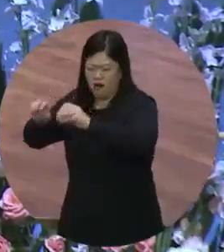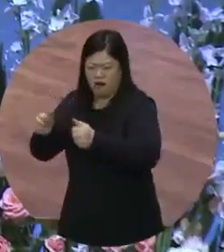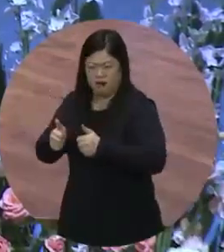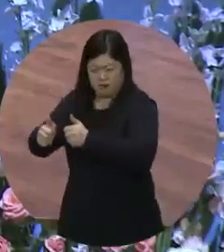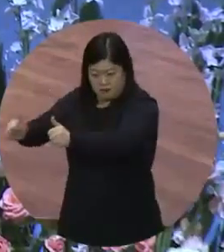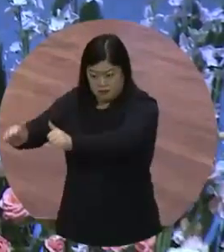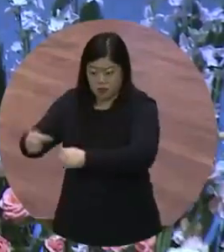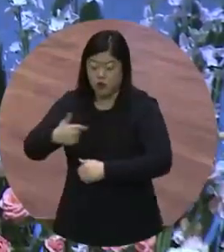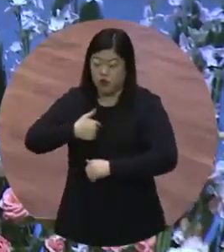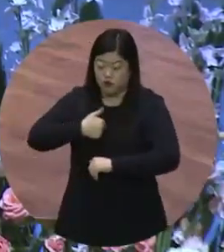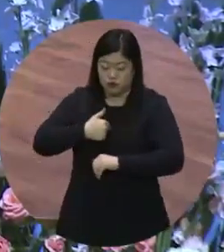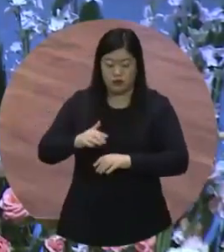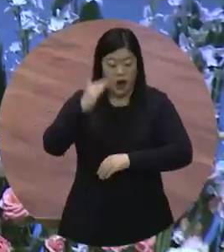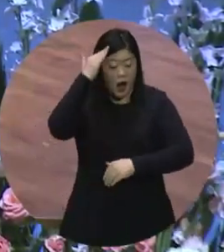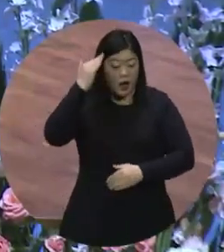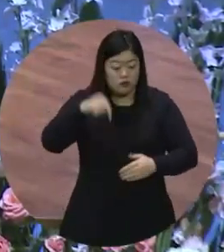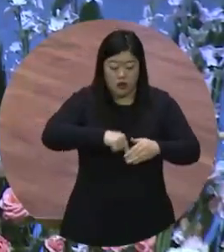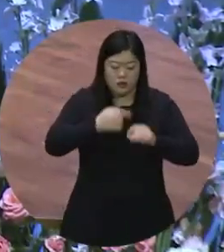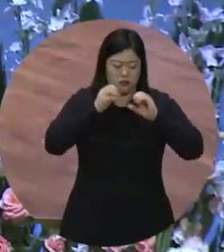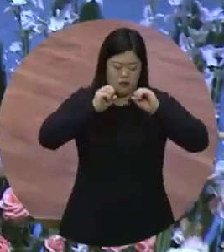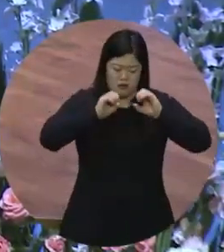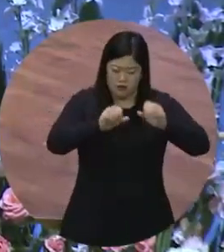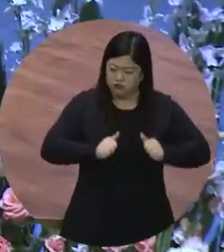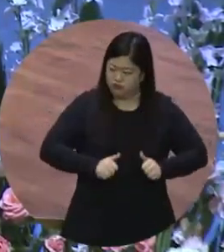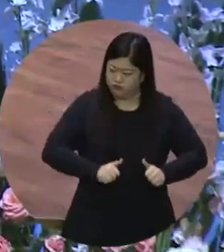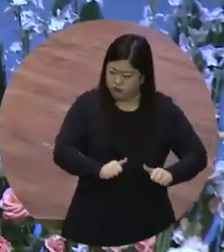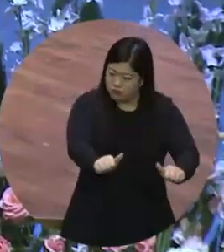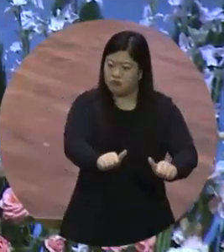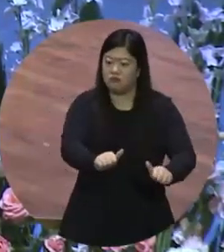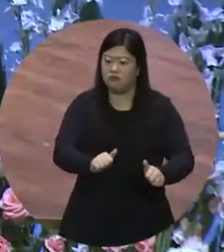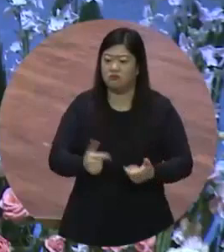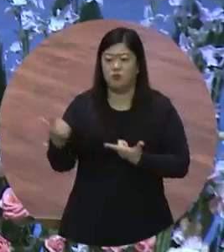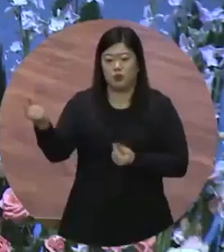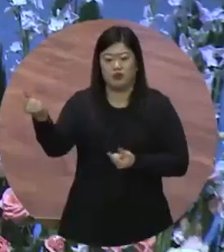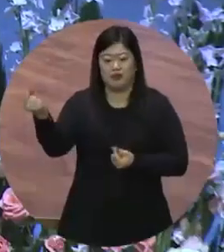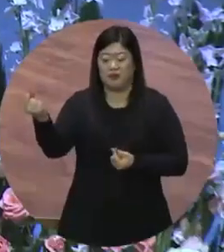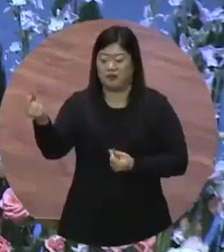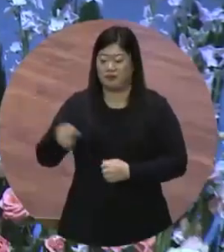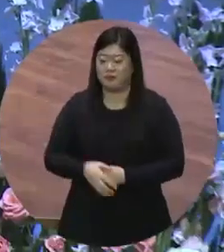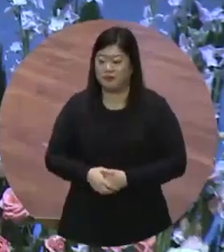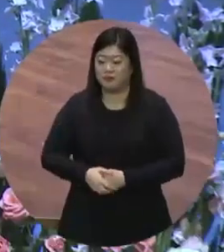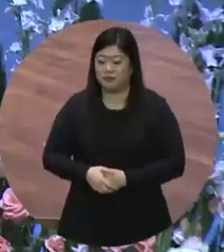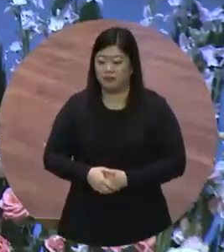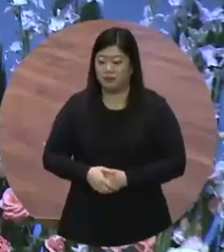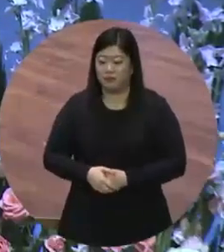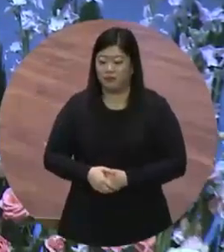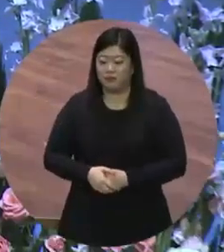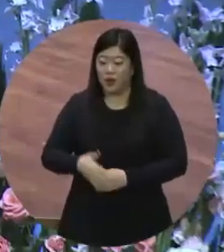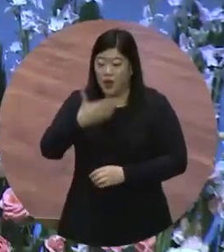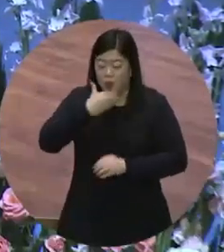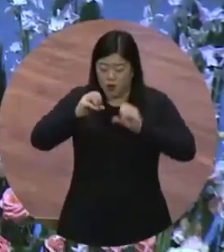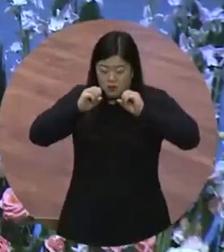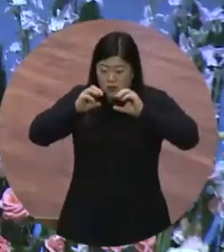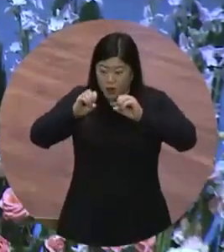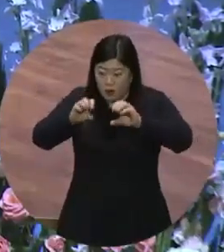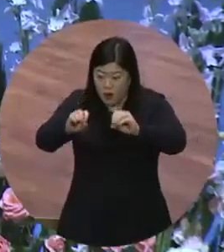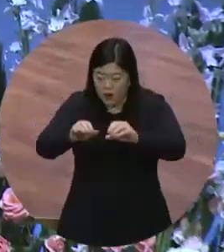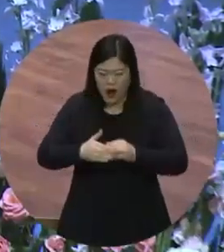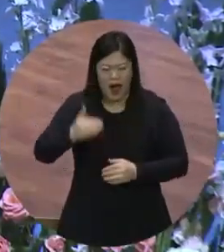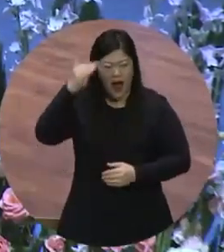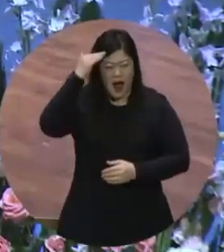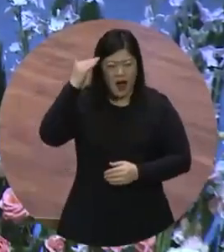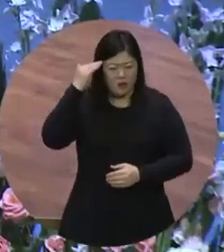뭐 국내에서 선교사예요. 우리도 복음 증거하고 아멘. 복음을 증거하는 사람은 선교사예요.